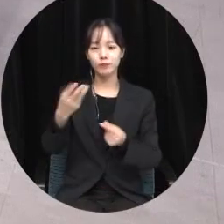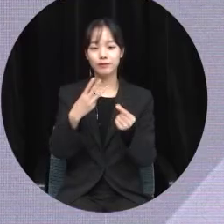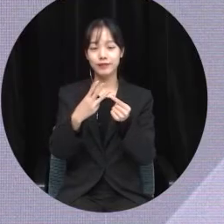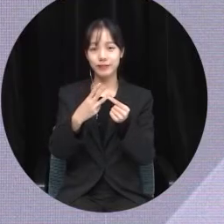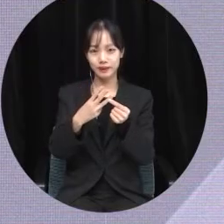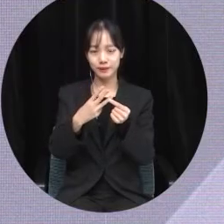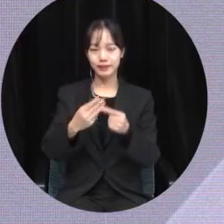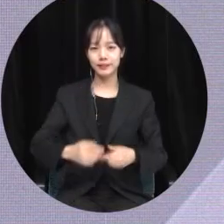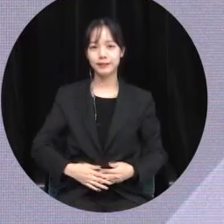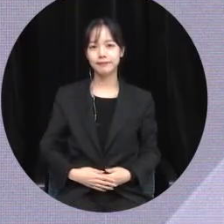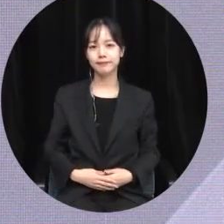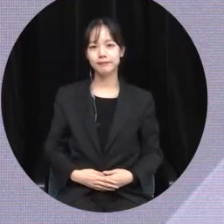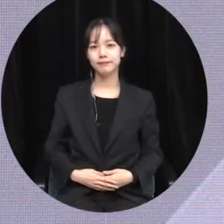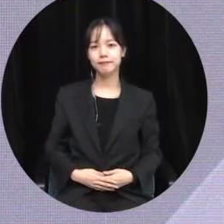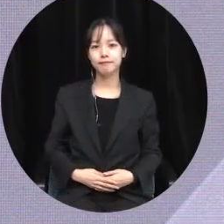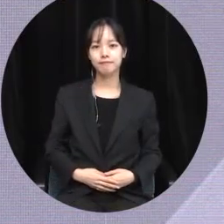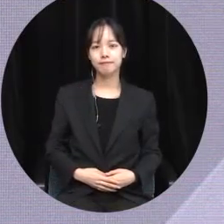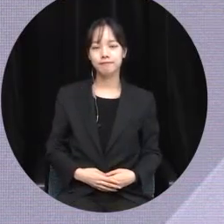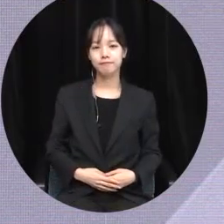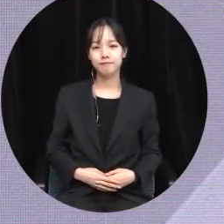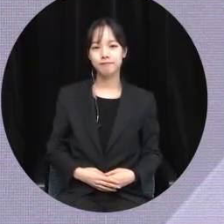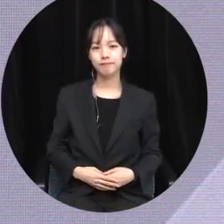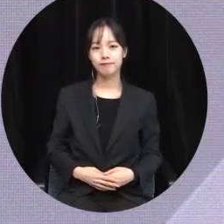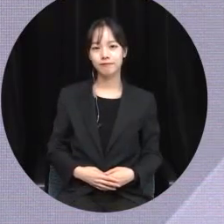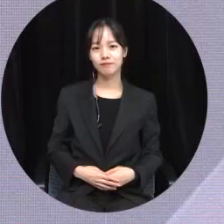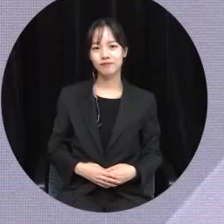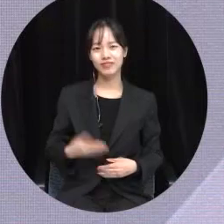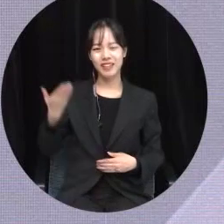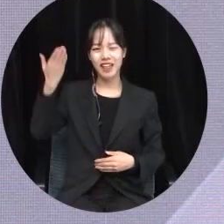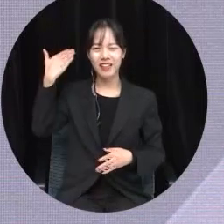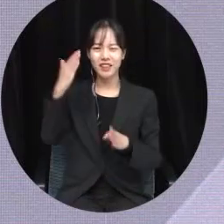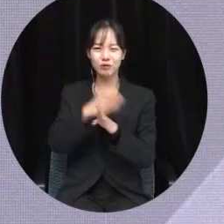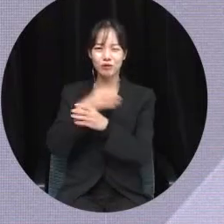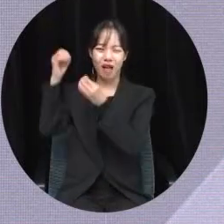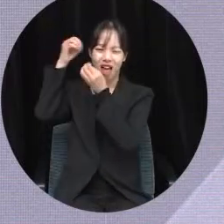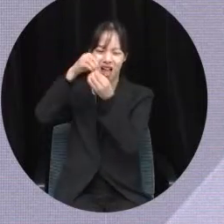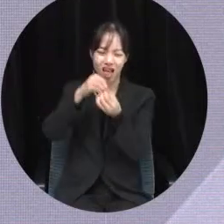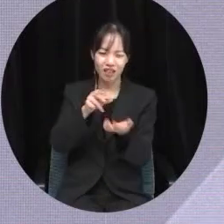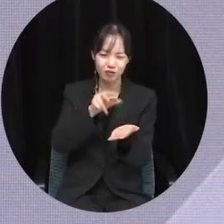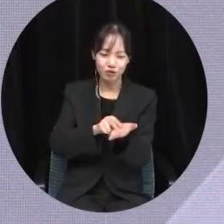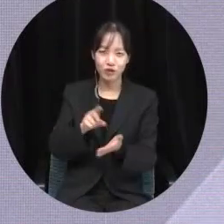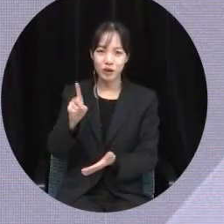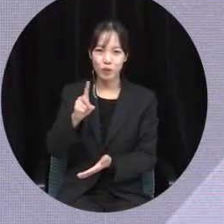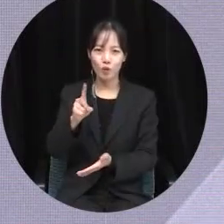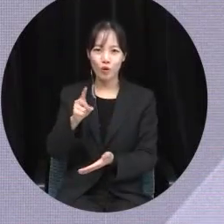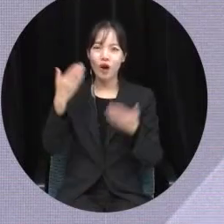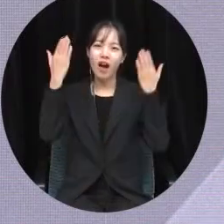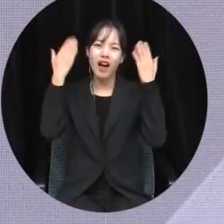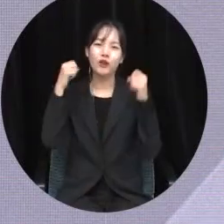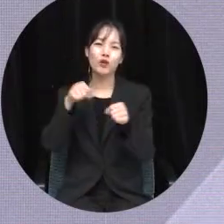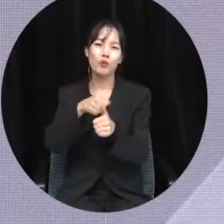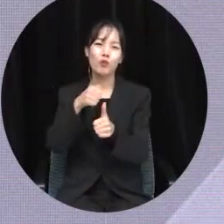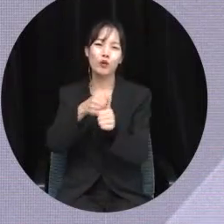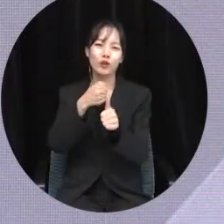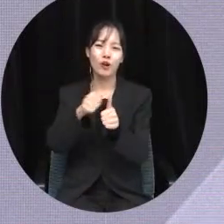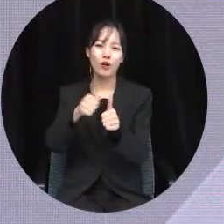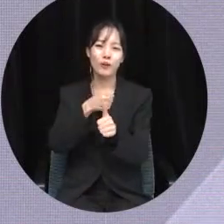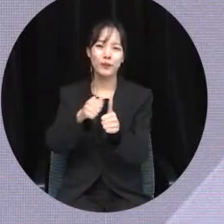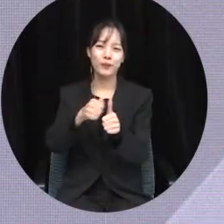질문입니다. 해묵은 사회범죄가 돼버린 학교폭력에 대한 내용입니다. 질문 드리겠습니다.